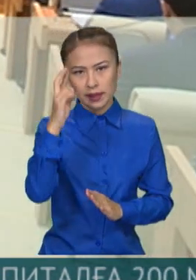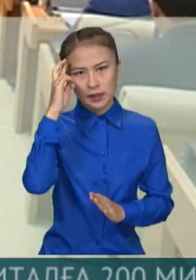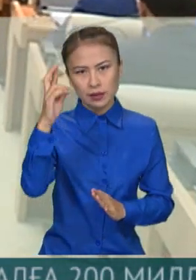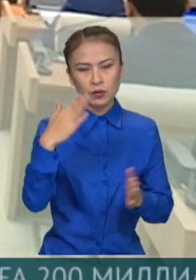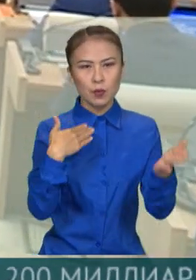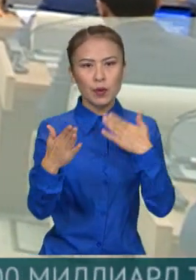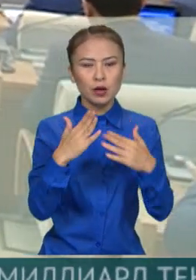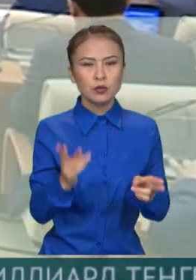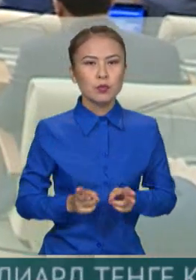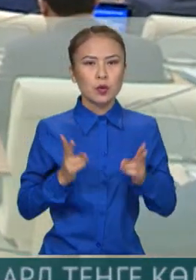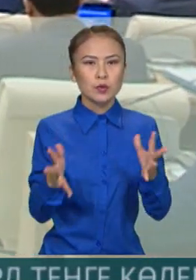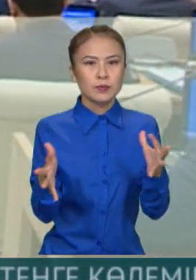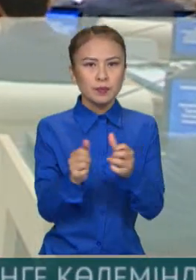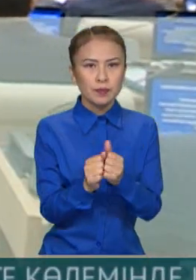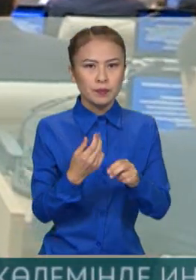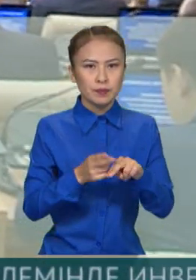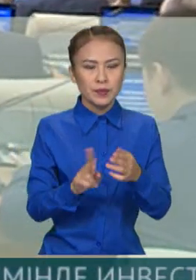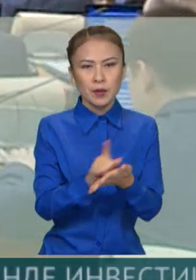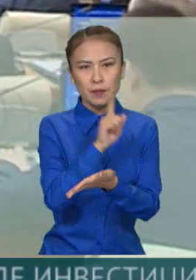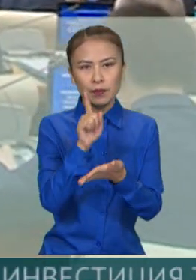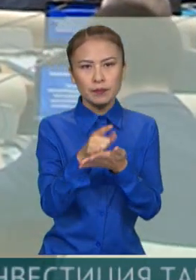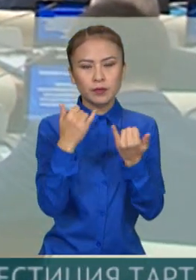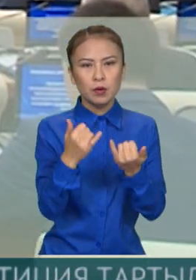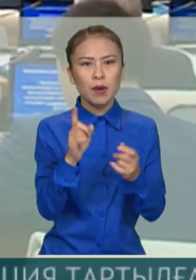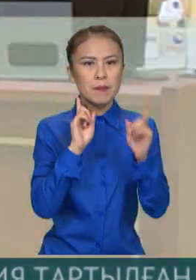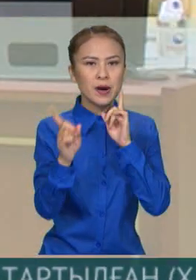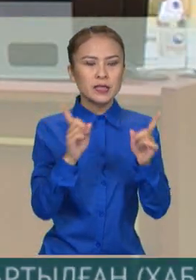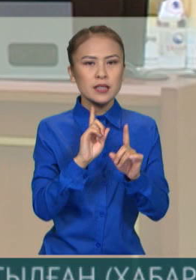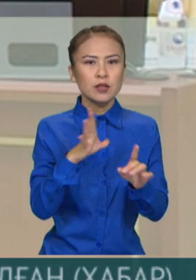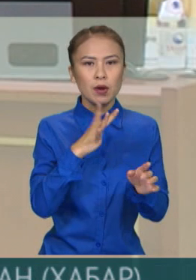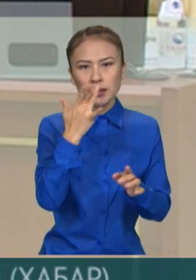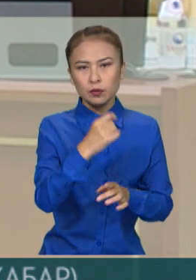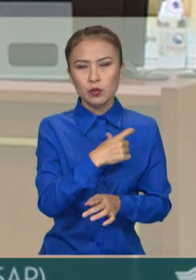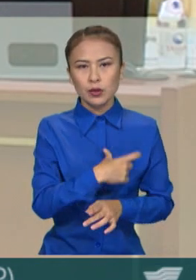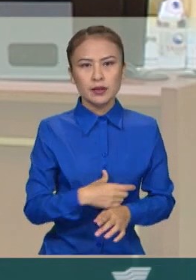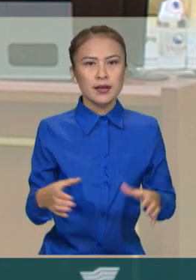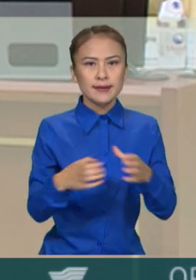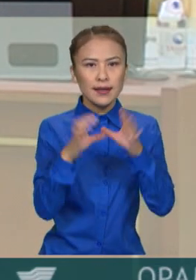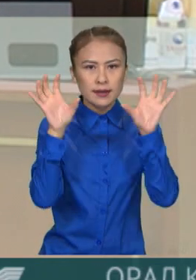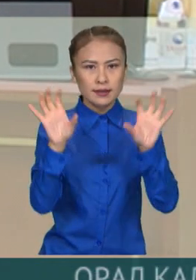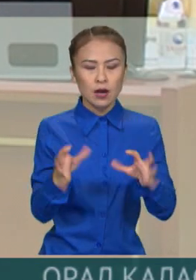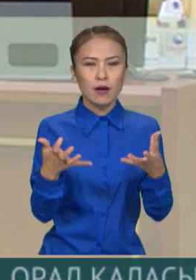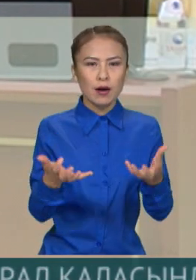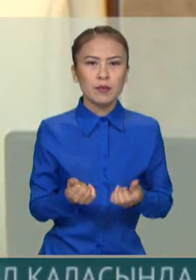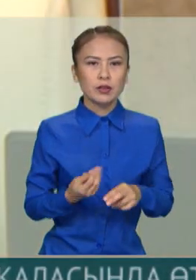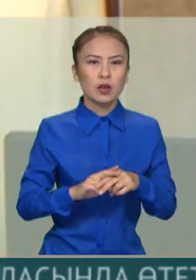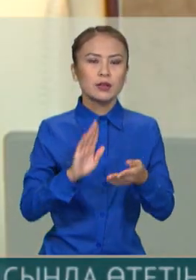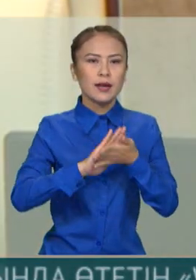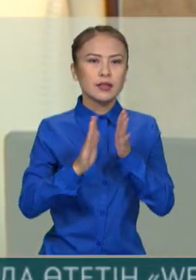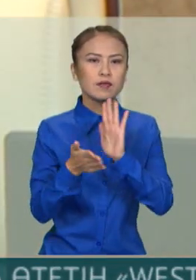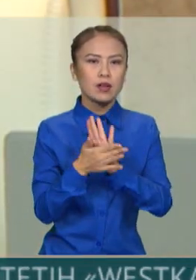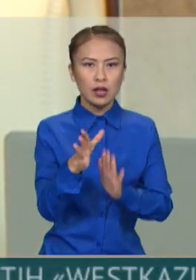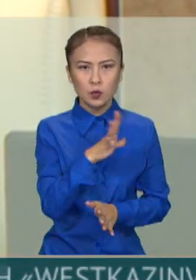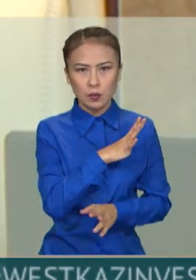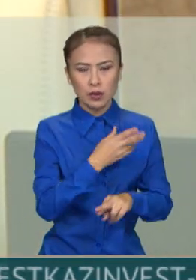аумағында қылмыскерлерді ұстап беруге міндеттеледі. Бүгін мәжіліс депутаттары аталған заң жобасын тұтастай мақұлдап келісімді